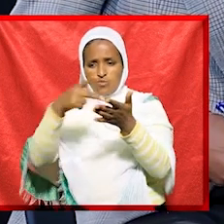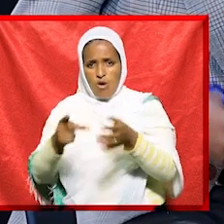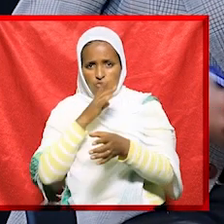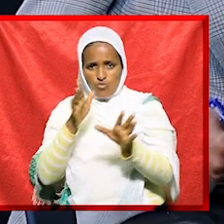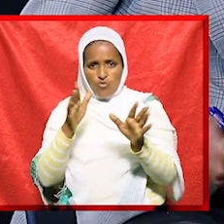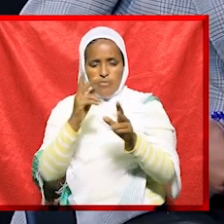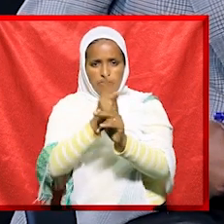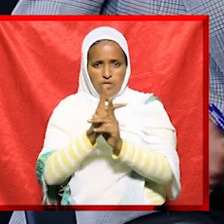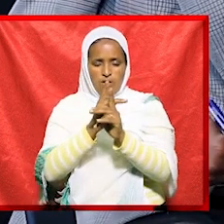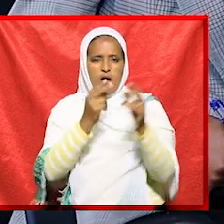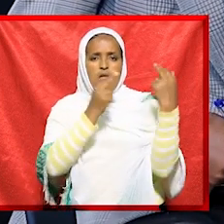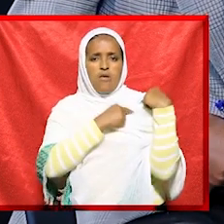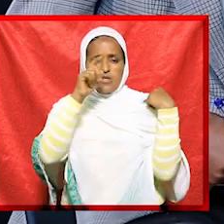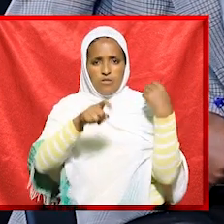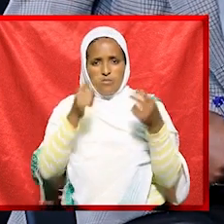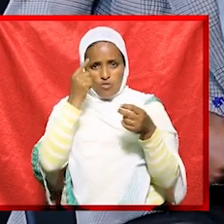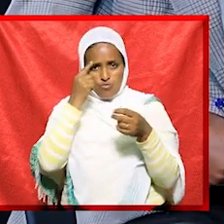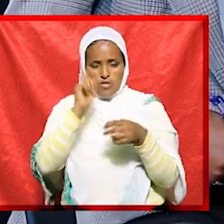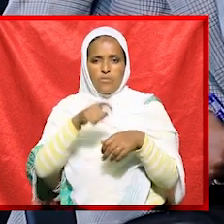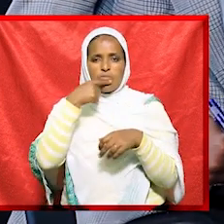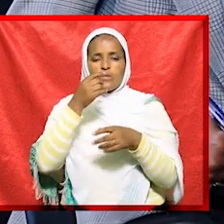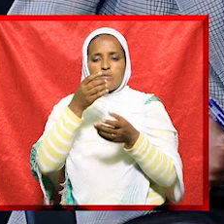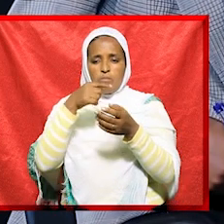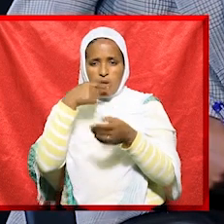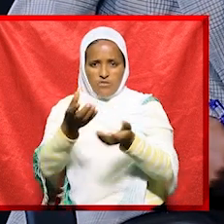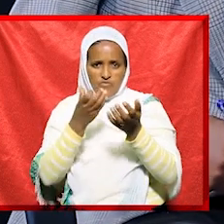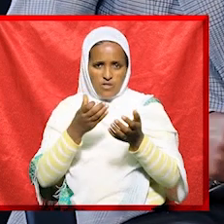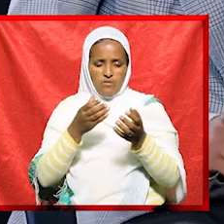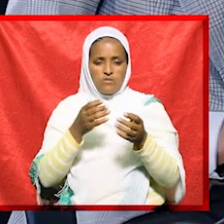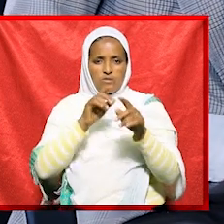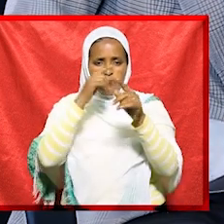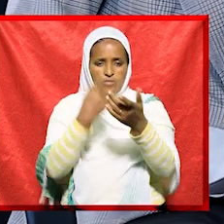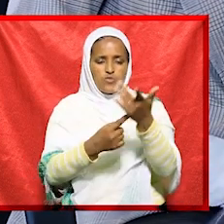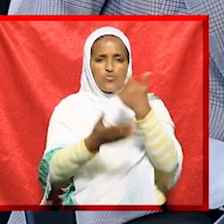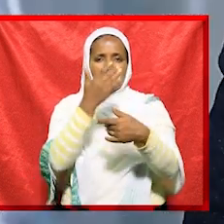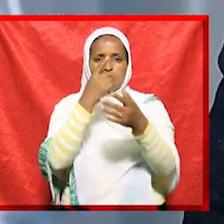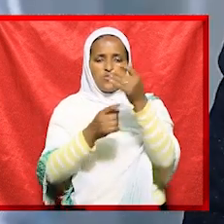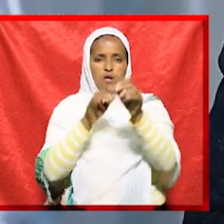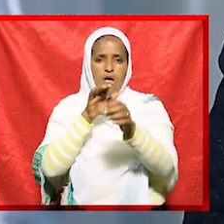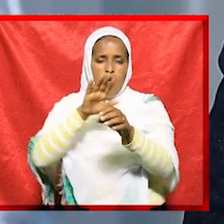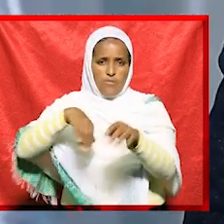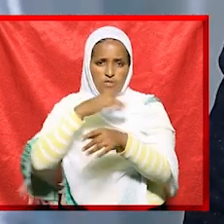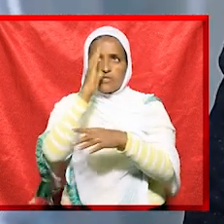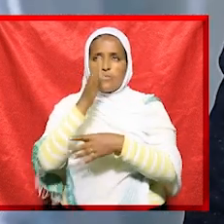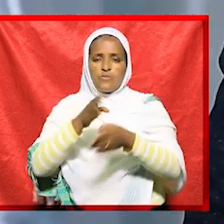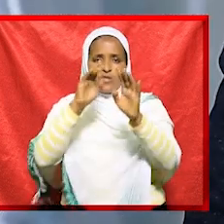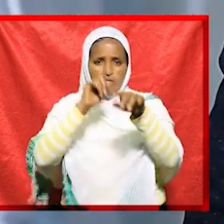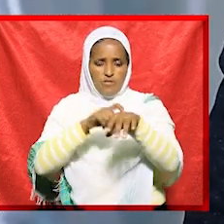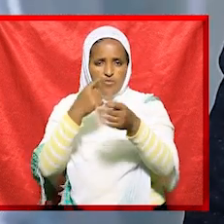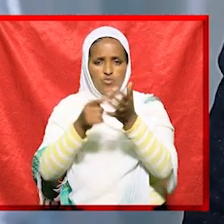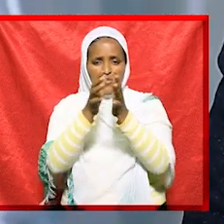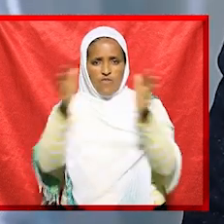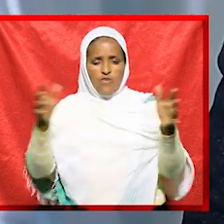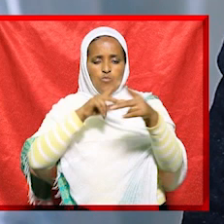በመከባከብ ደረጃ እንደዚህ አይነት ነገር ውስጥ እንዳይወድቁ በመጠበቅ ጉዳይ ኃላፊነት ስላለባቸው ሊያስቡበት ይገባል ማለት እንፈልጋለን። ዳሩ ግን በዚህ ውይይት ብቻ አይበቃም።